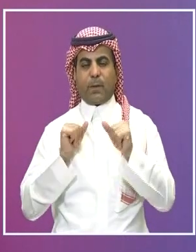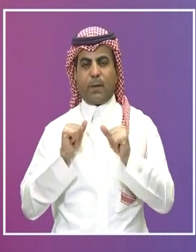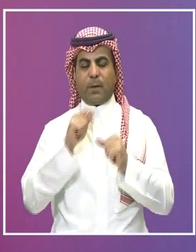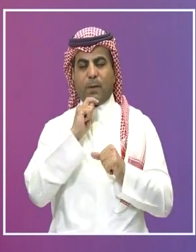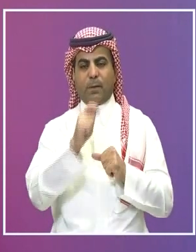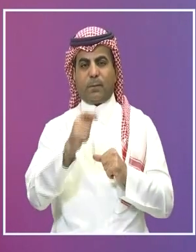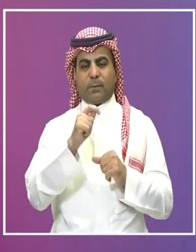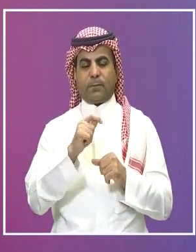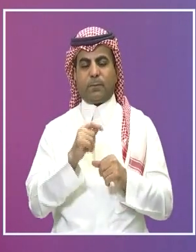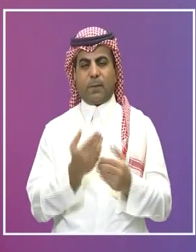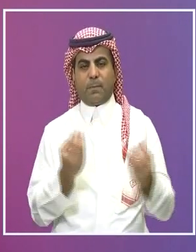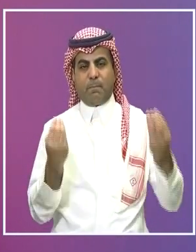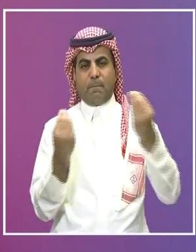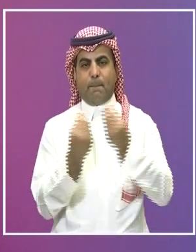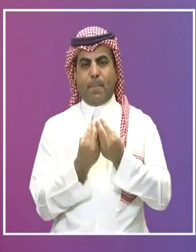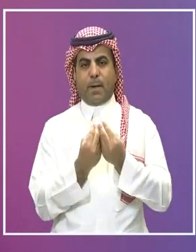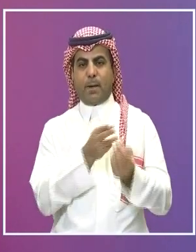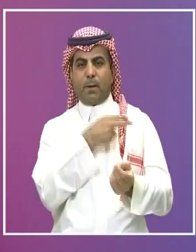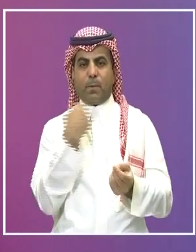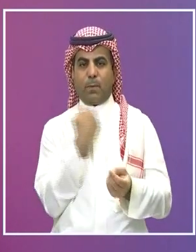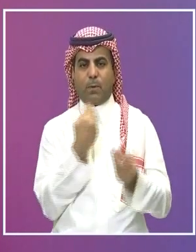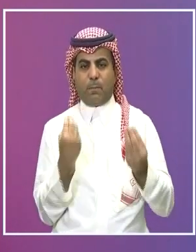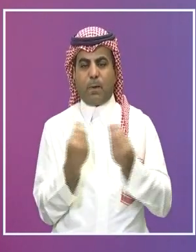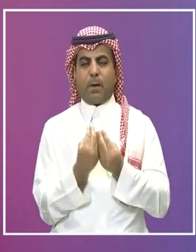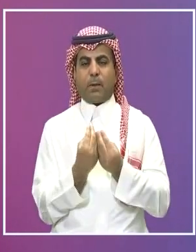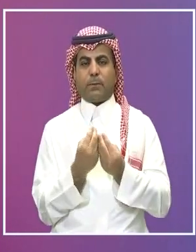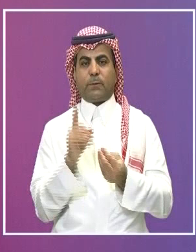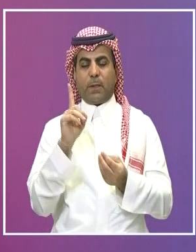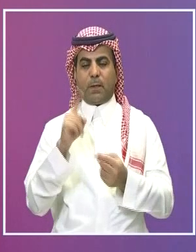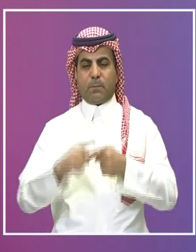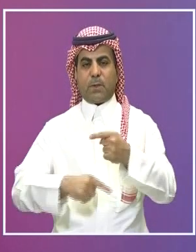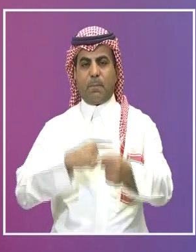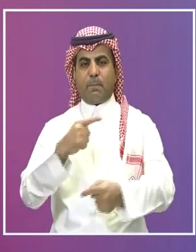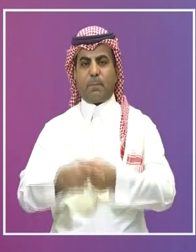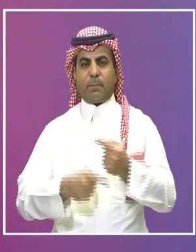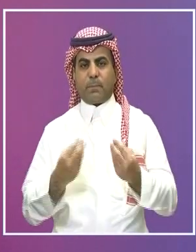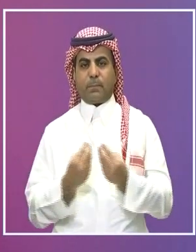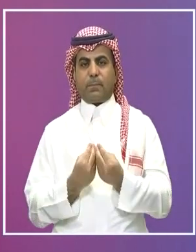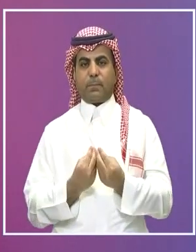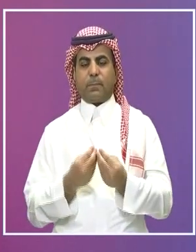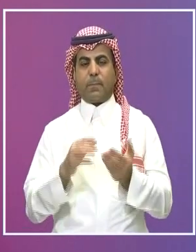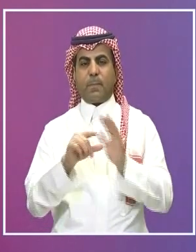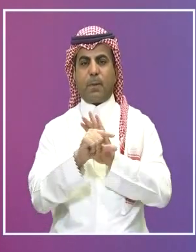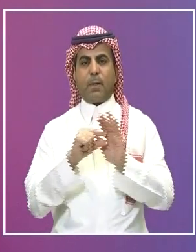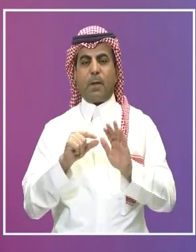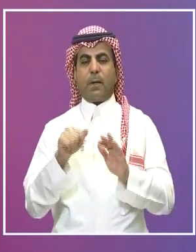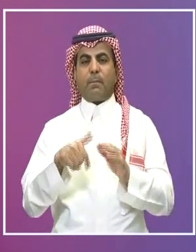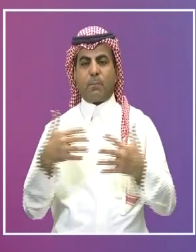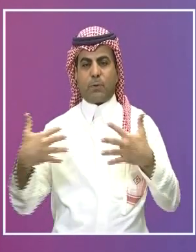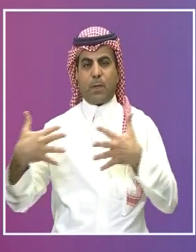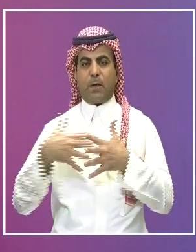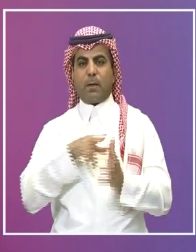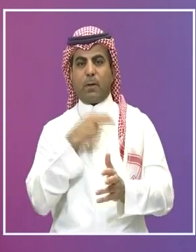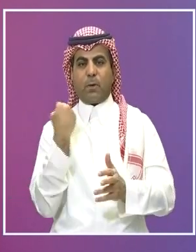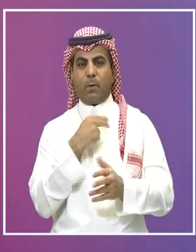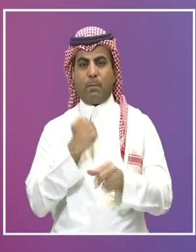بإشارة الزملاء نكون وصلنا إلى نهاية تلقي أسئلة الصحفيين. المؤتمر مستمر فيما يتعلق بمشاركة